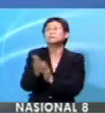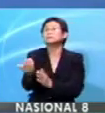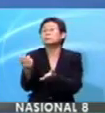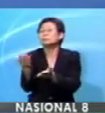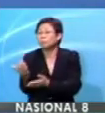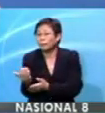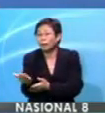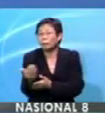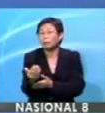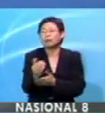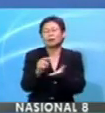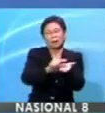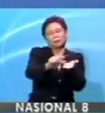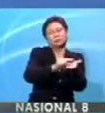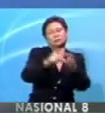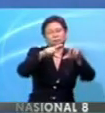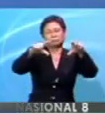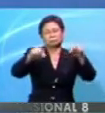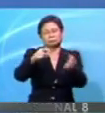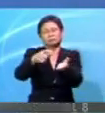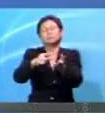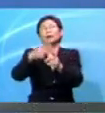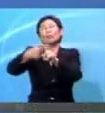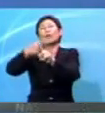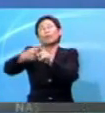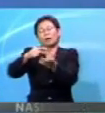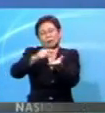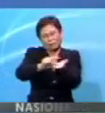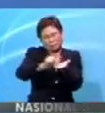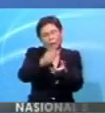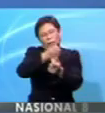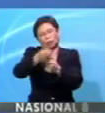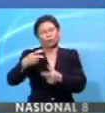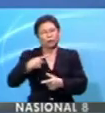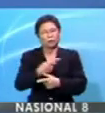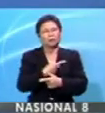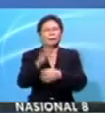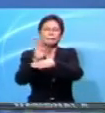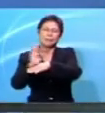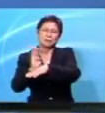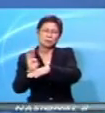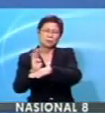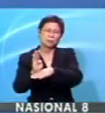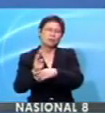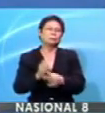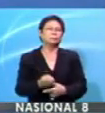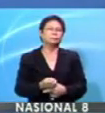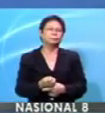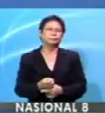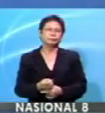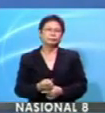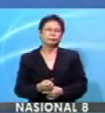bahawa kita ada slip gaji bulanan ataupun kita ada kolateral ataupun kita